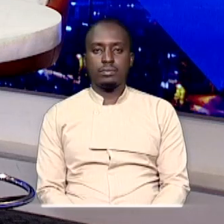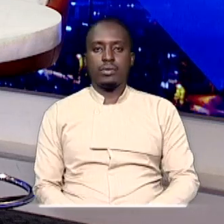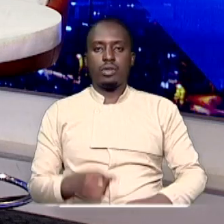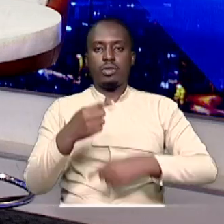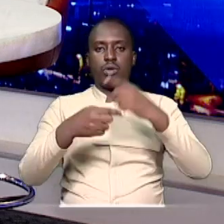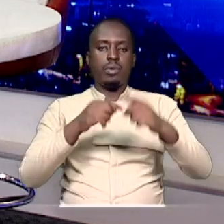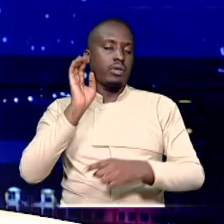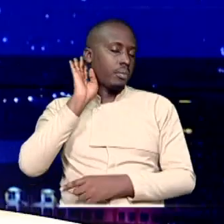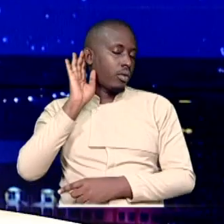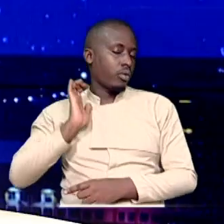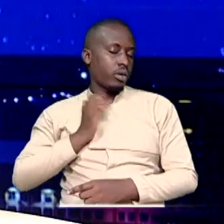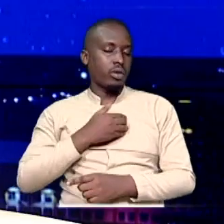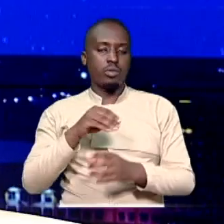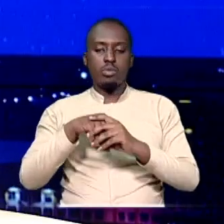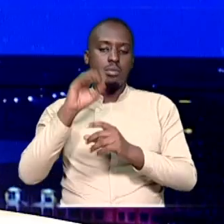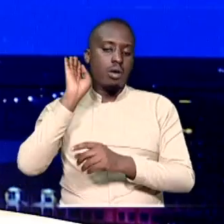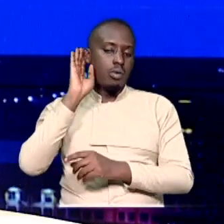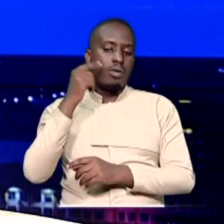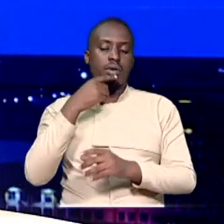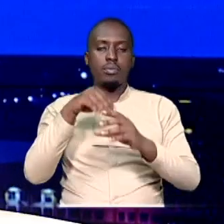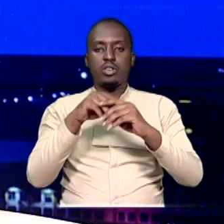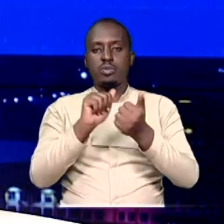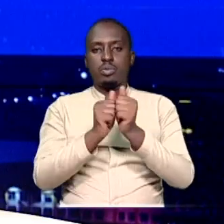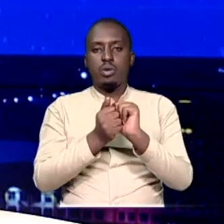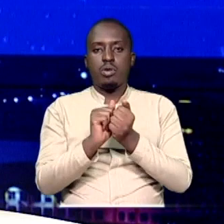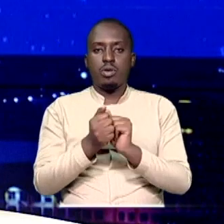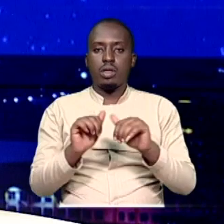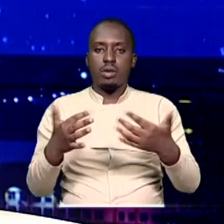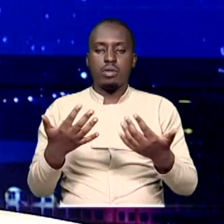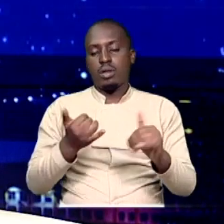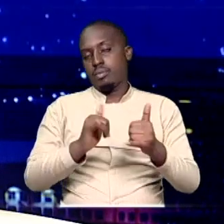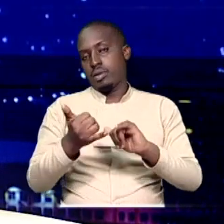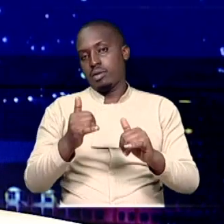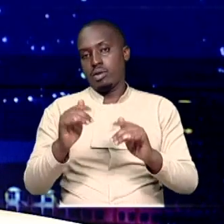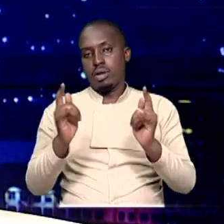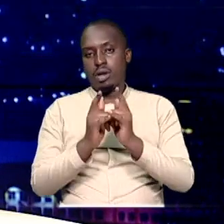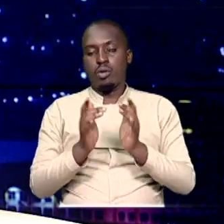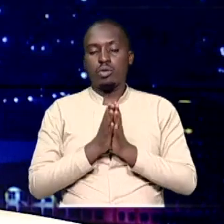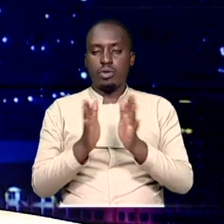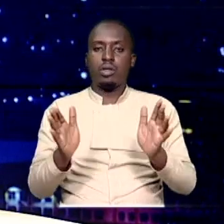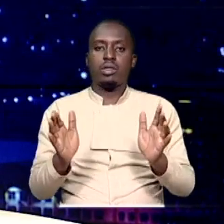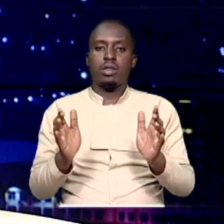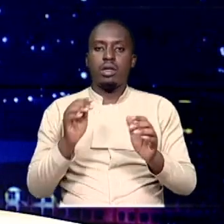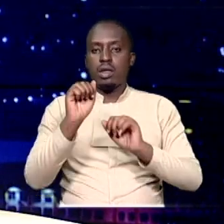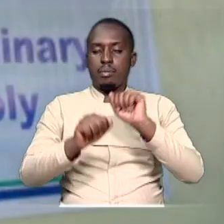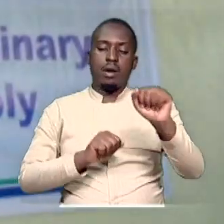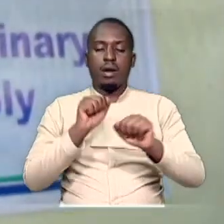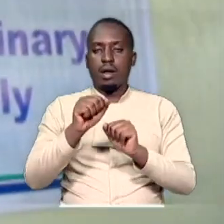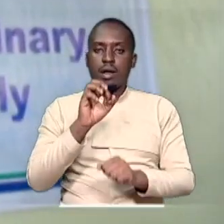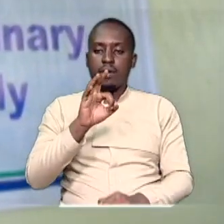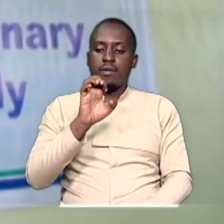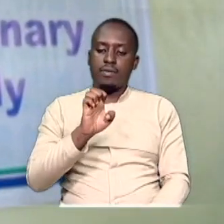dukomereze amakuru yacu makuru avugwa muri sport cyangwa se amakuru y'imikino inteko rusange yishyira hamwe ry'umukino w'amagare mu Rwanda